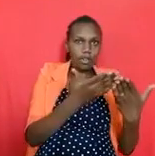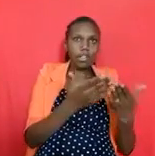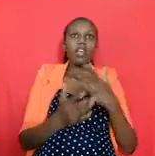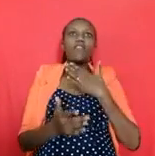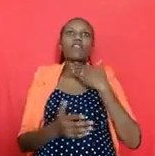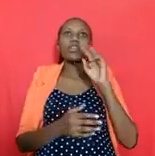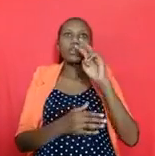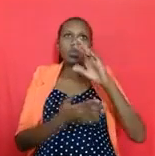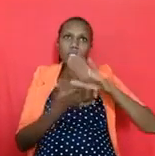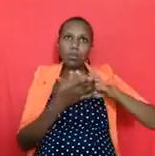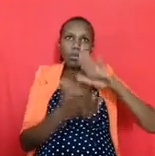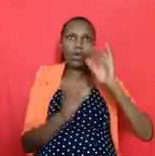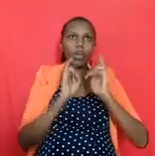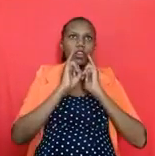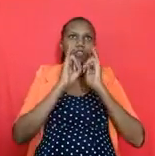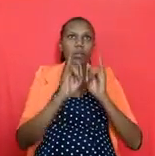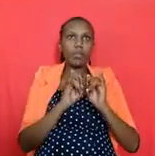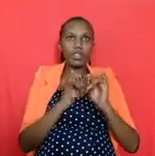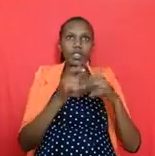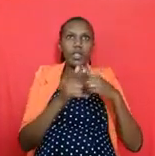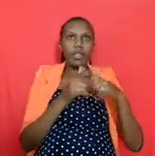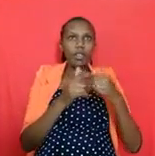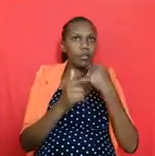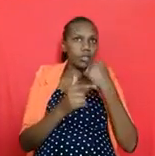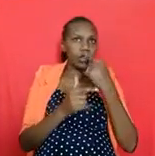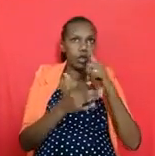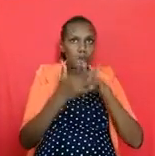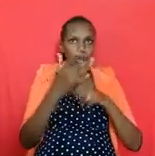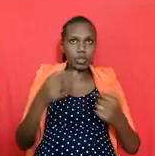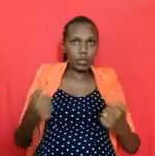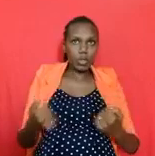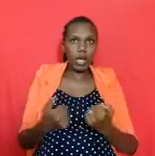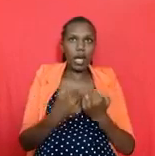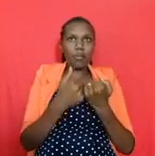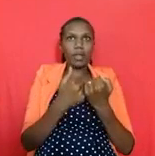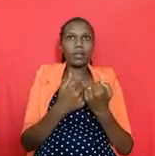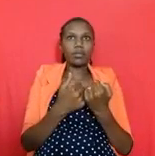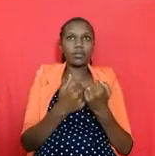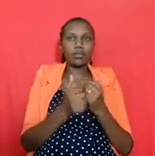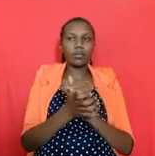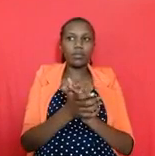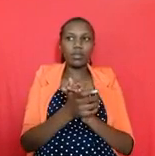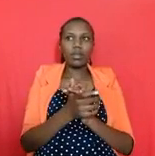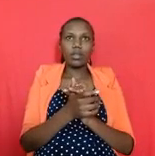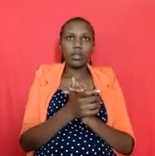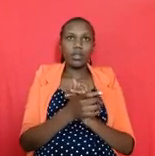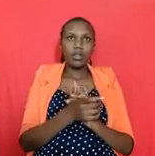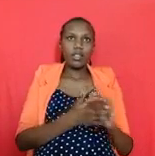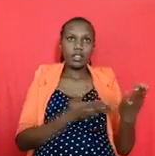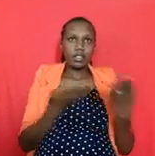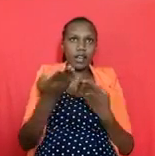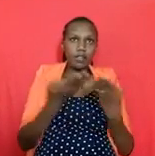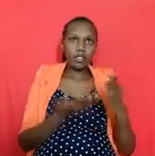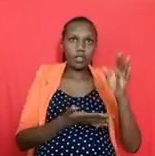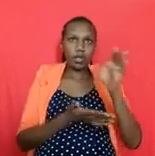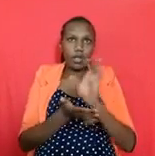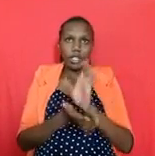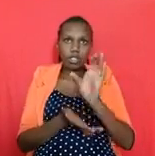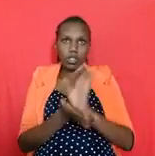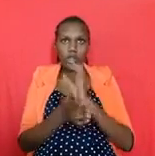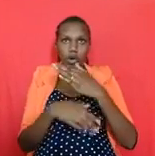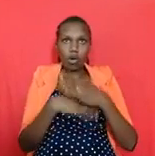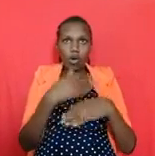details ni mukwirwo direction uria mugihota kumona service collection income